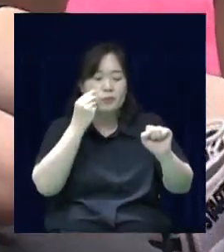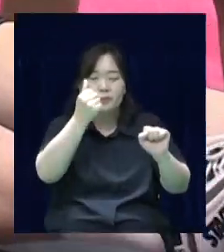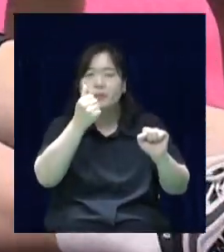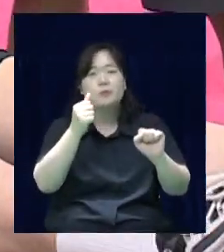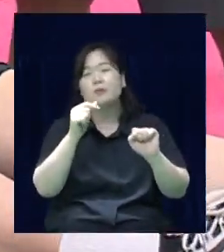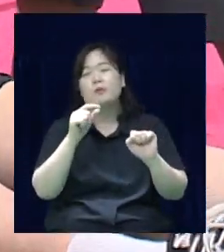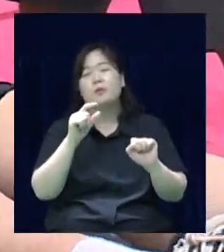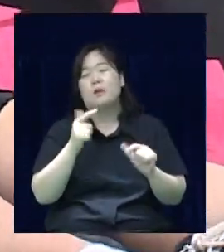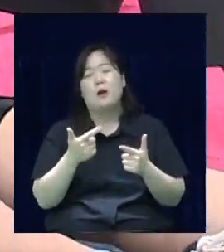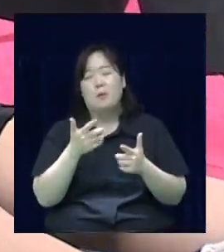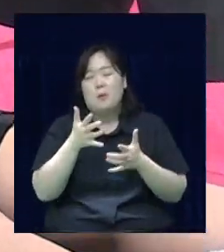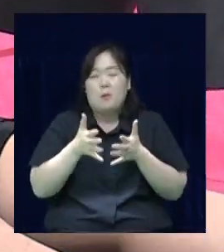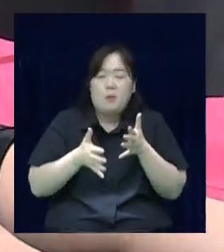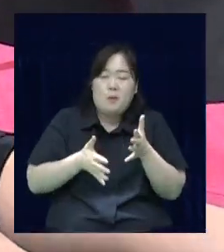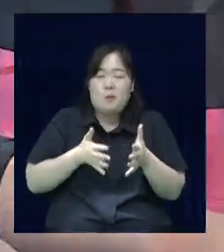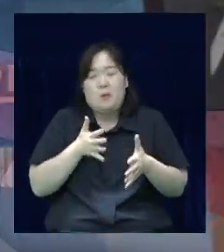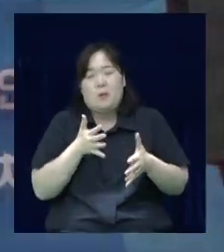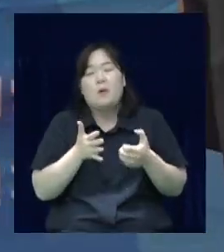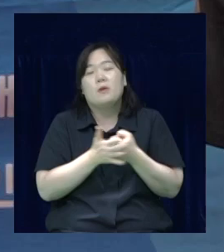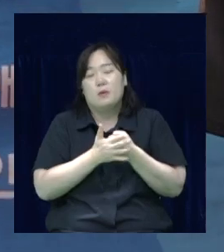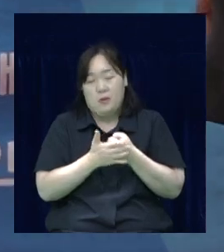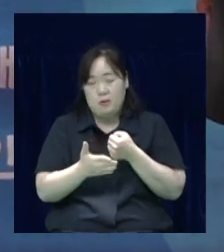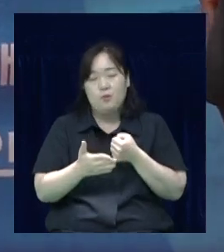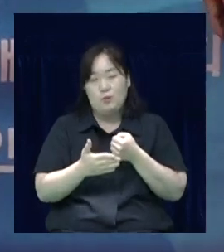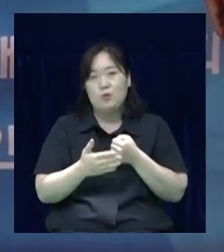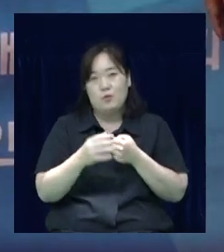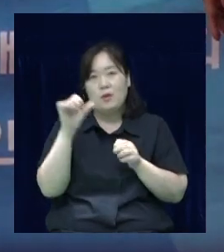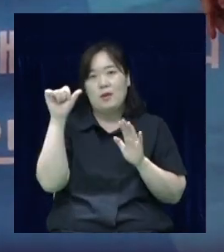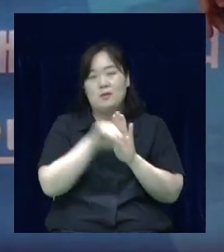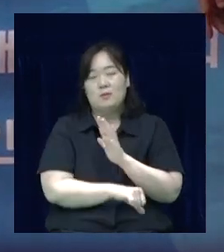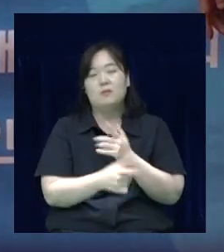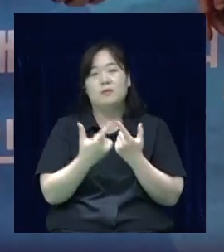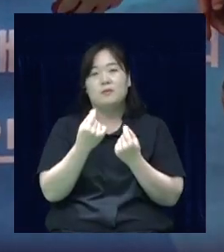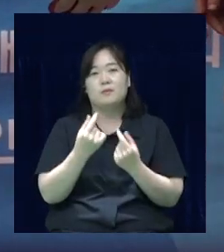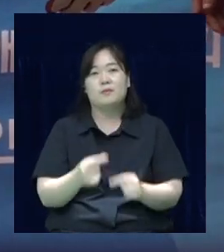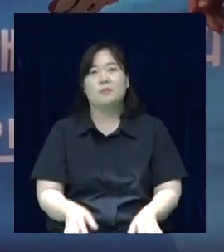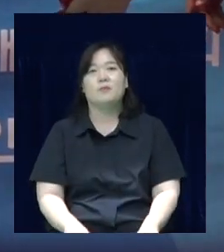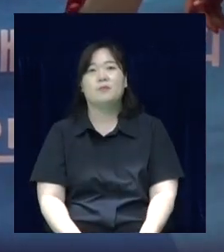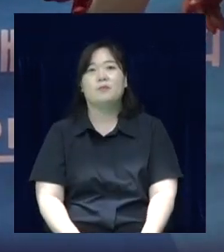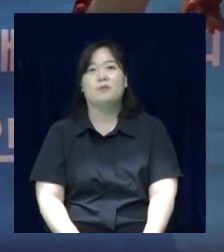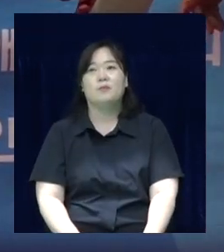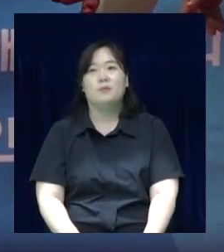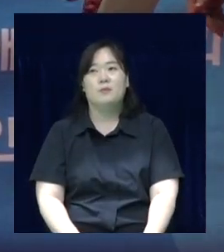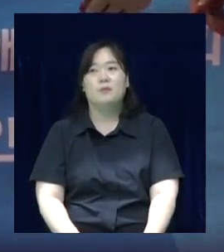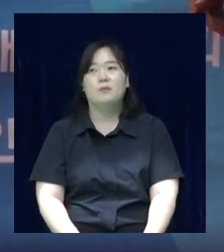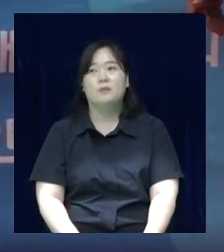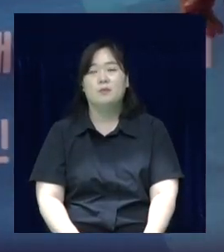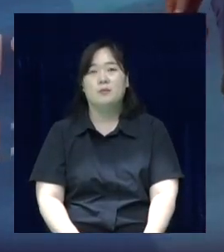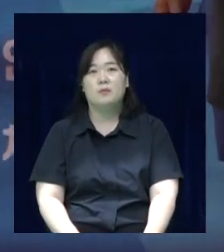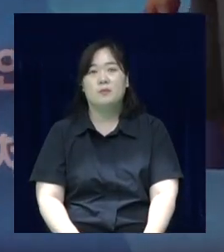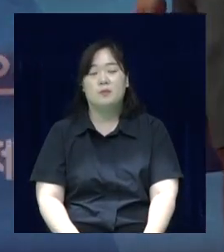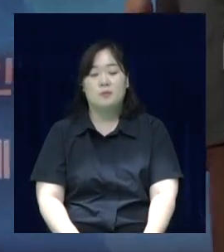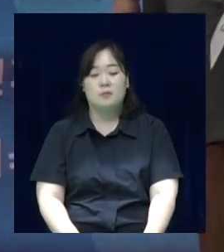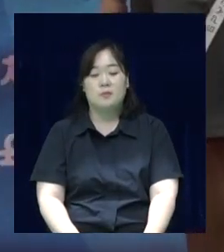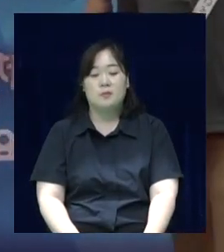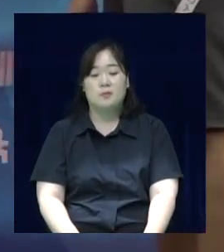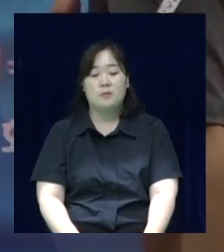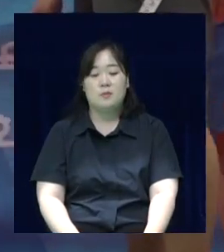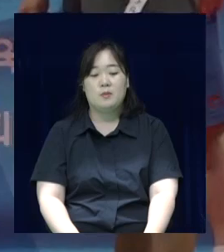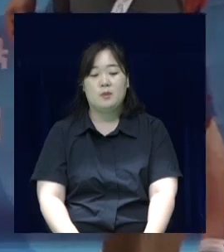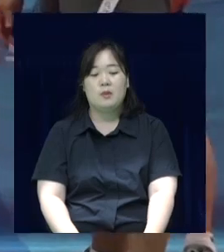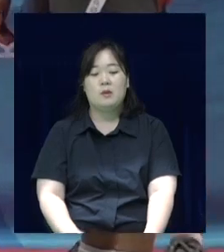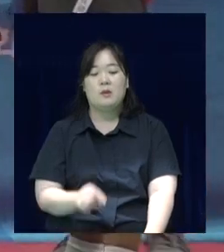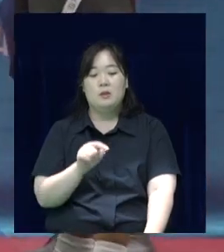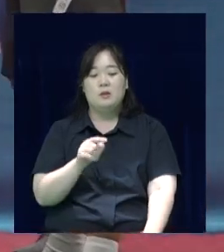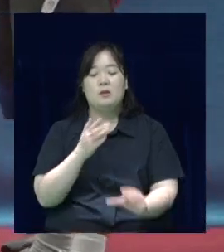다 실패 요인이 될 수 있거든요. 그렇습니다. 자, 이재관 선수 보시면 또 올릴 때도 이렇게 끊기는 동작이